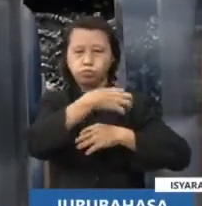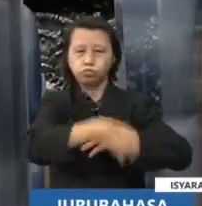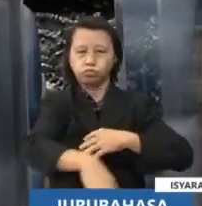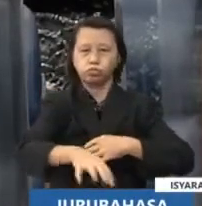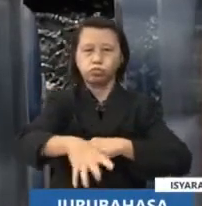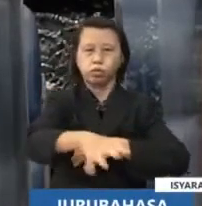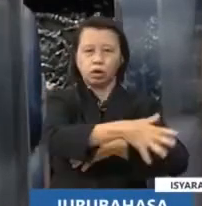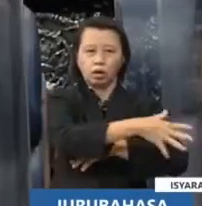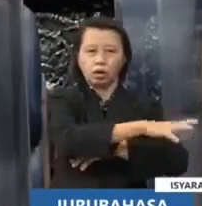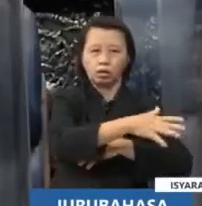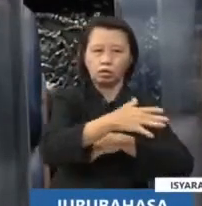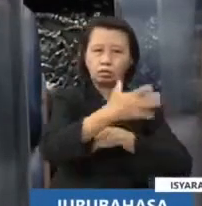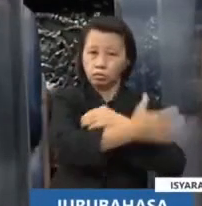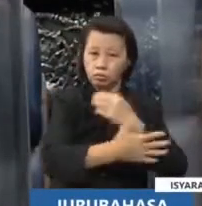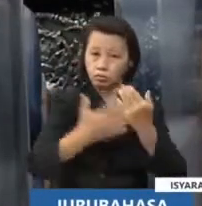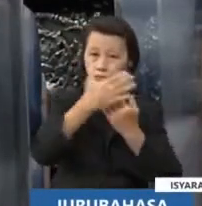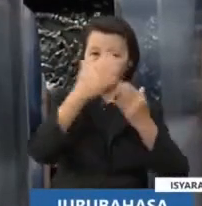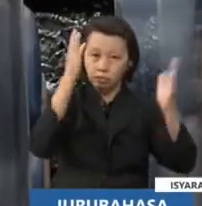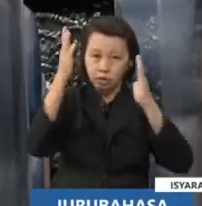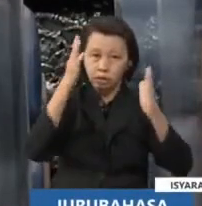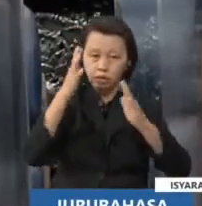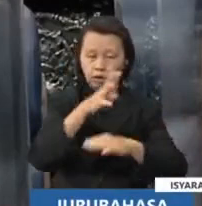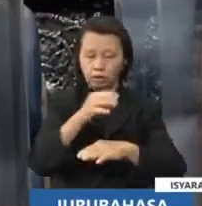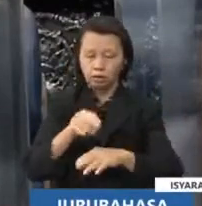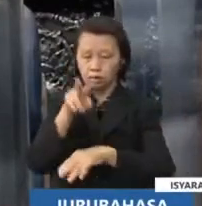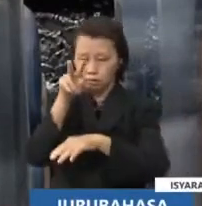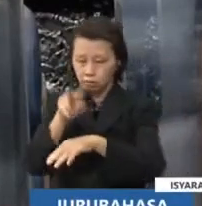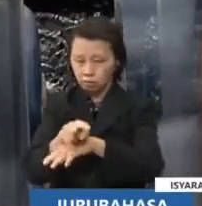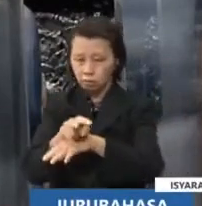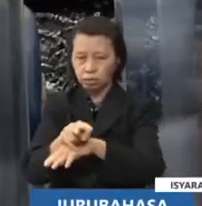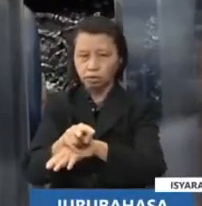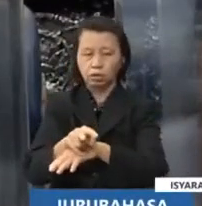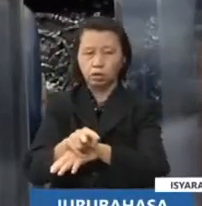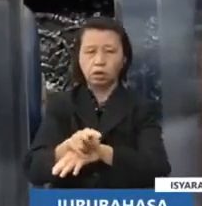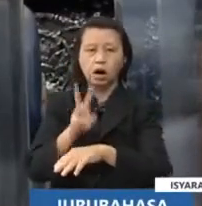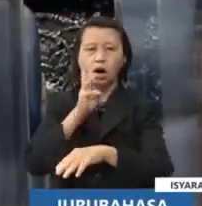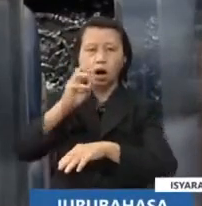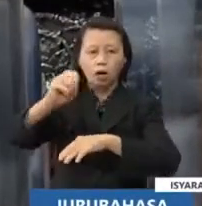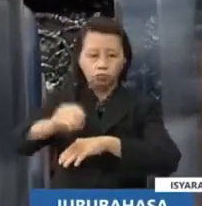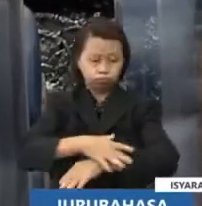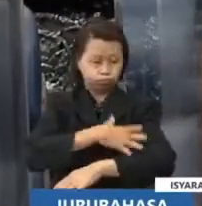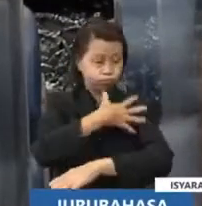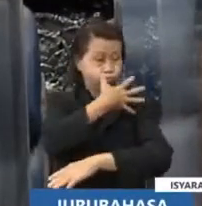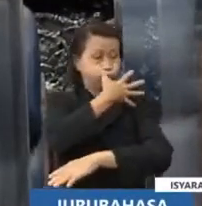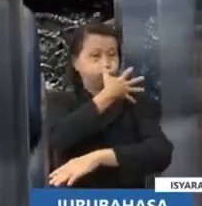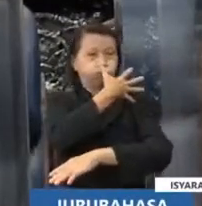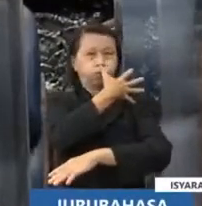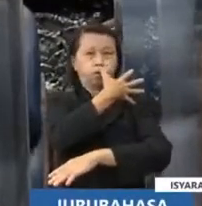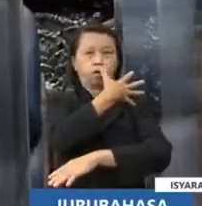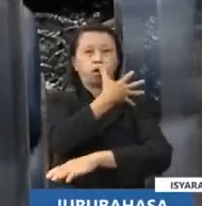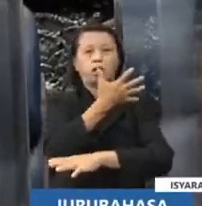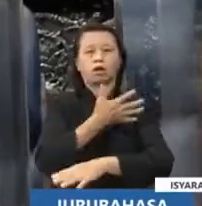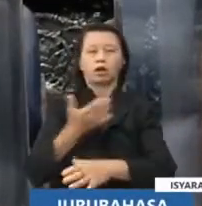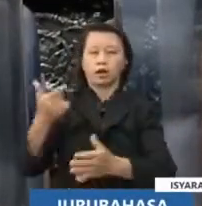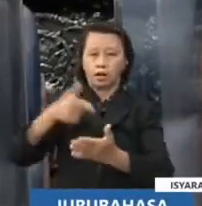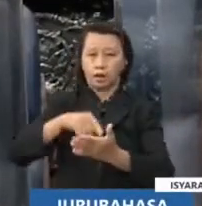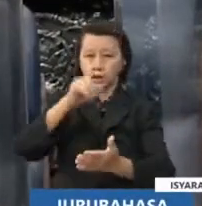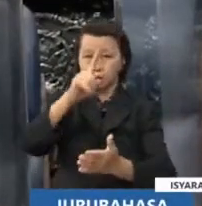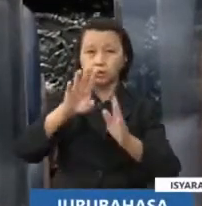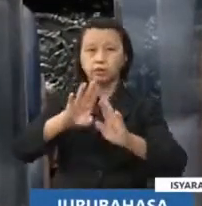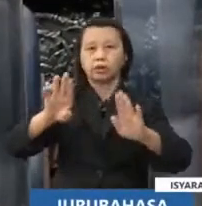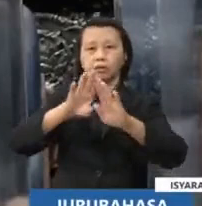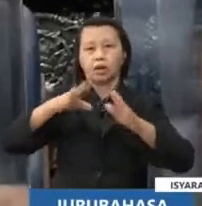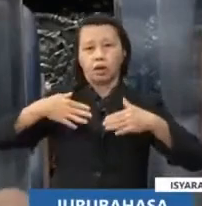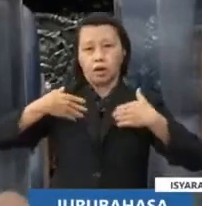sang pantai disuruh negara dan pemantauan kepada fenomena IPA sama salah satu lagi berita gembira